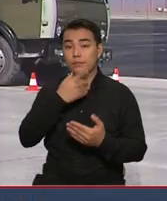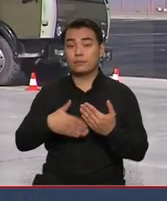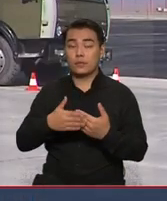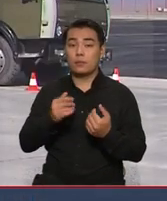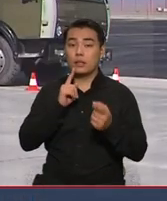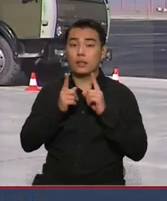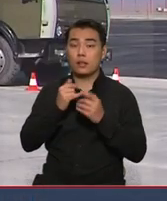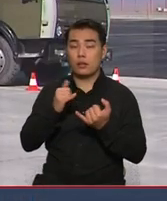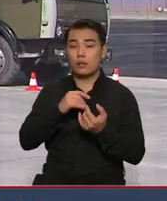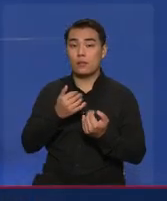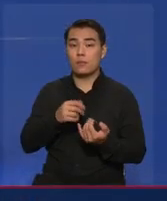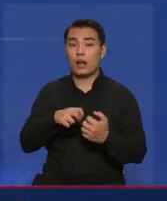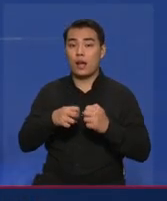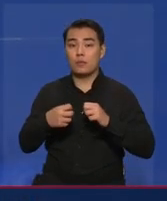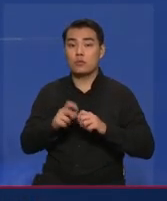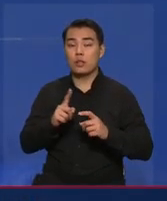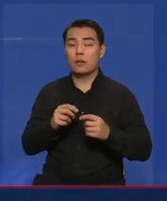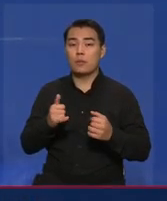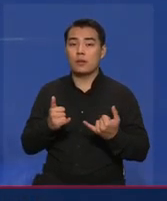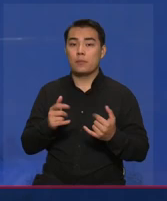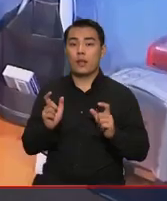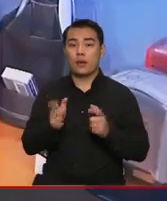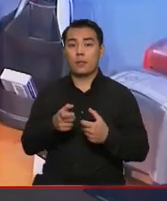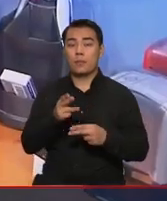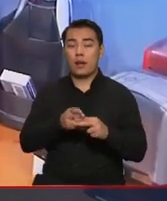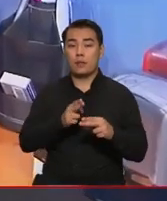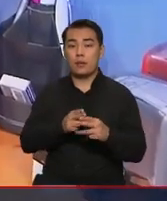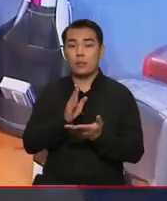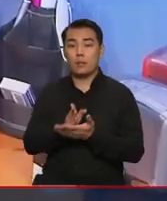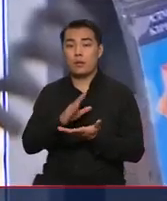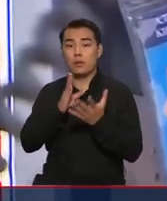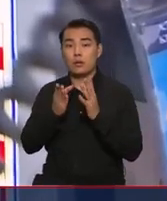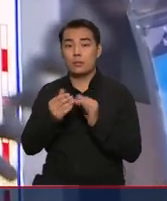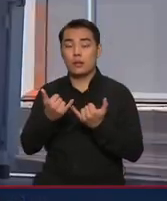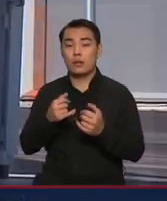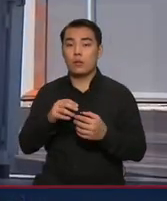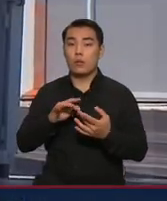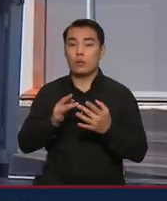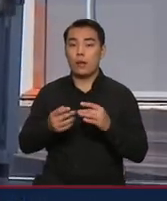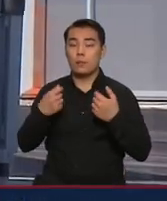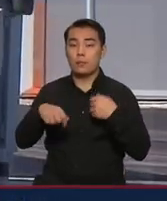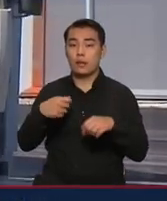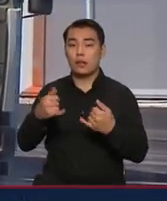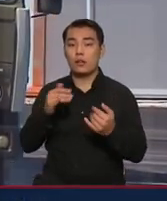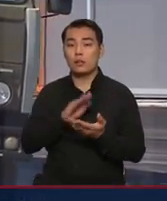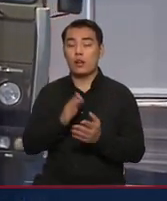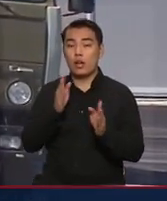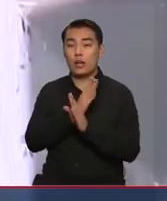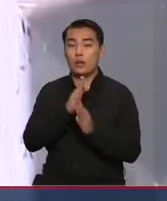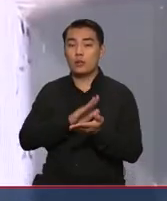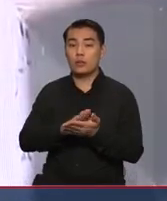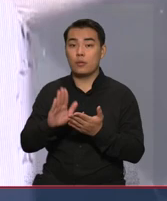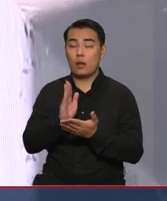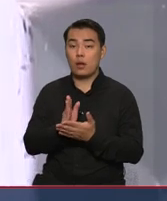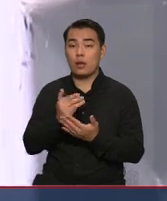өзекті мәселенің бірегейі кедендік кедергілер. Жүйедегі рәсімдерді жетілдірумен қатар онлайн сауда тең құқылы экожүйені құру қажет және